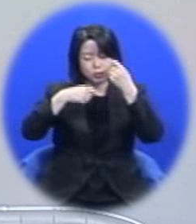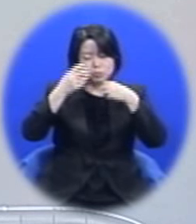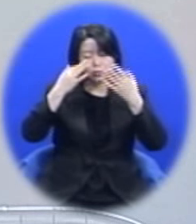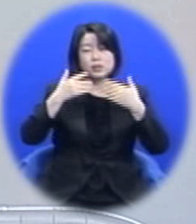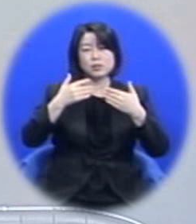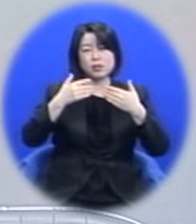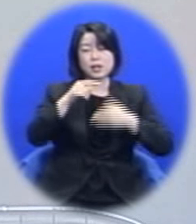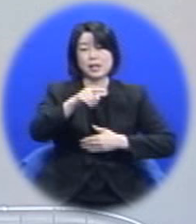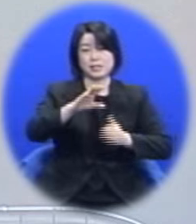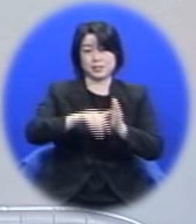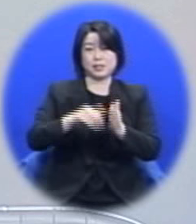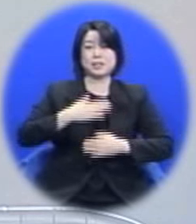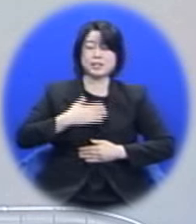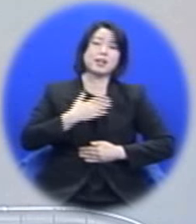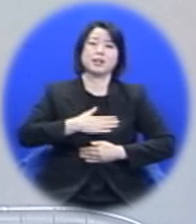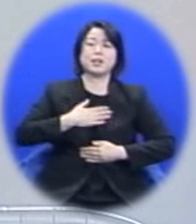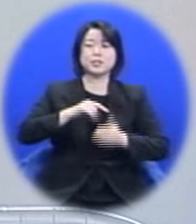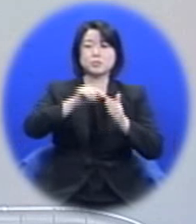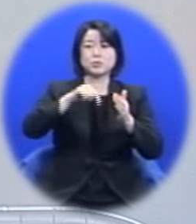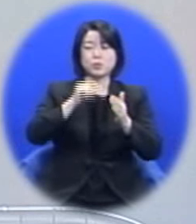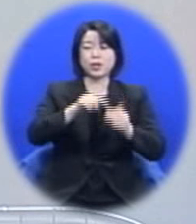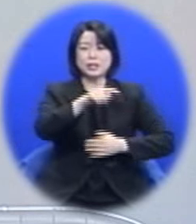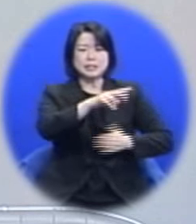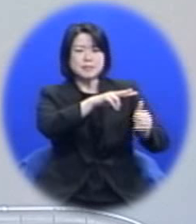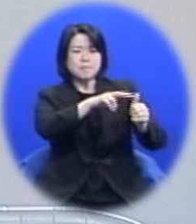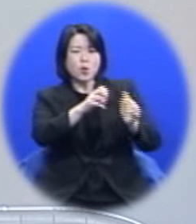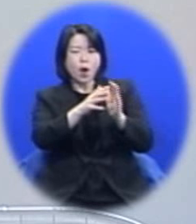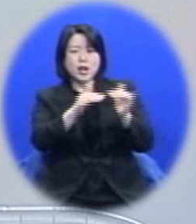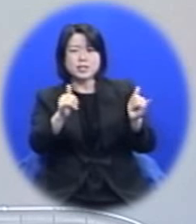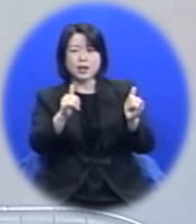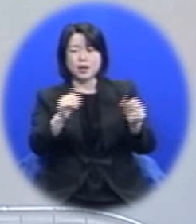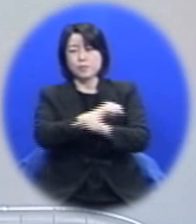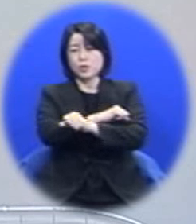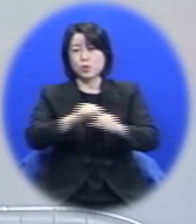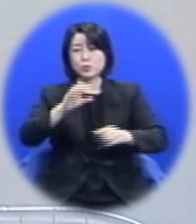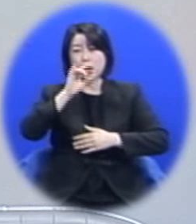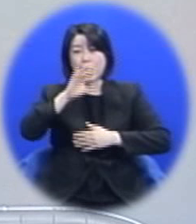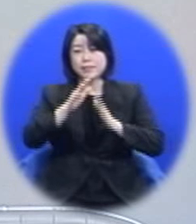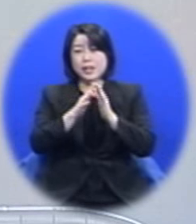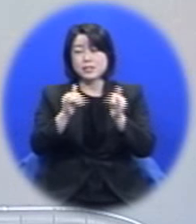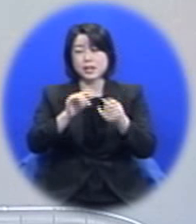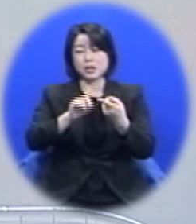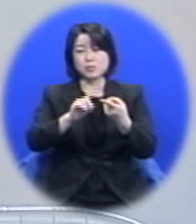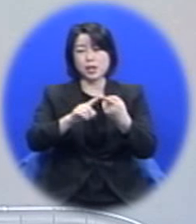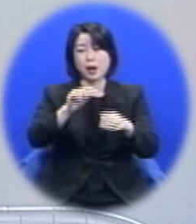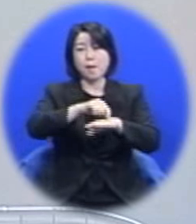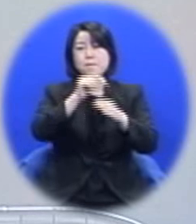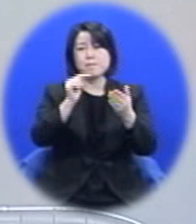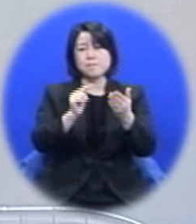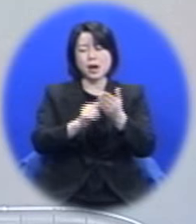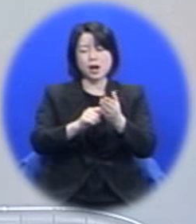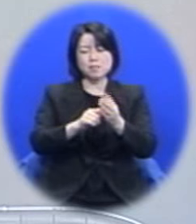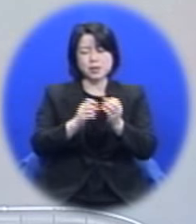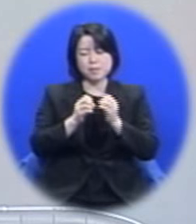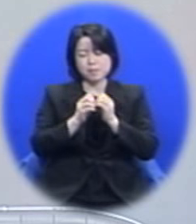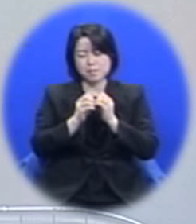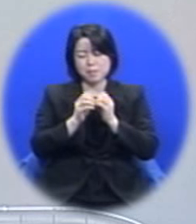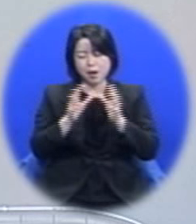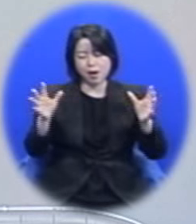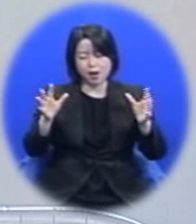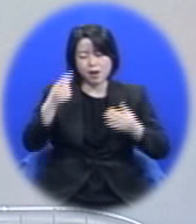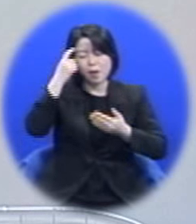가슴에 그 미워하는 사람 용서가 안 되는 사람에 대한 마음이 뻥 뚫리기